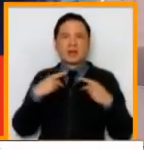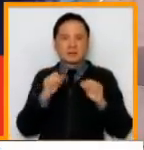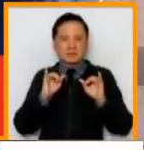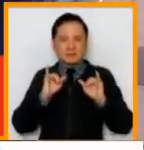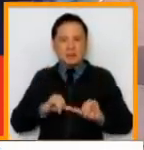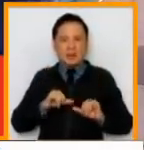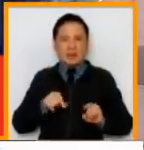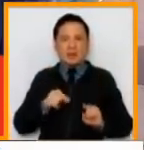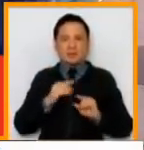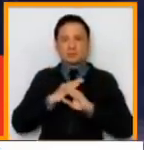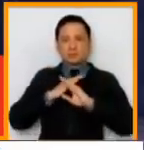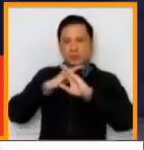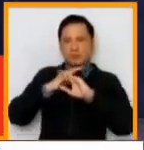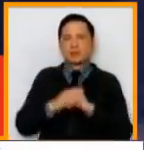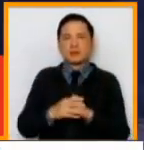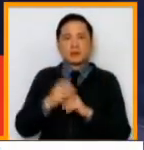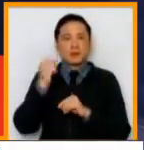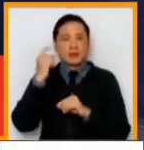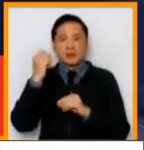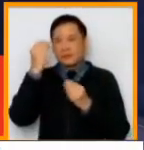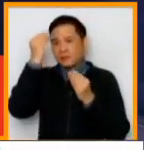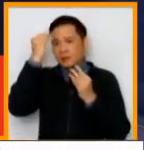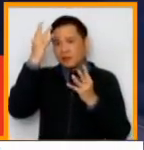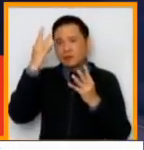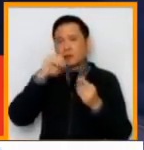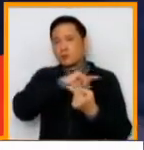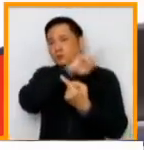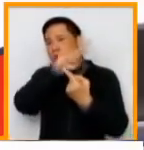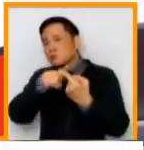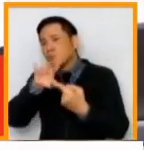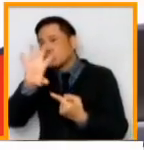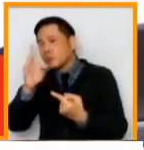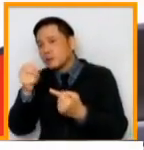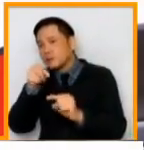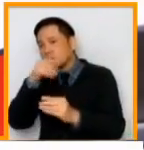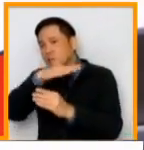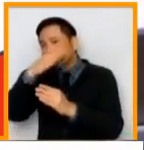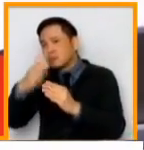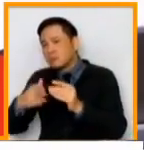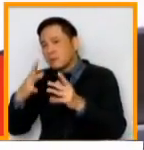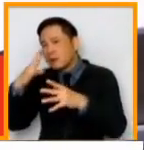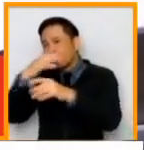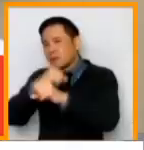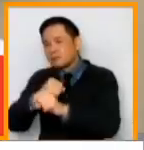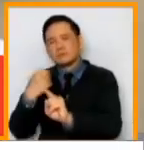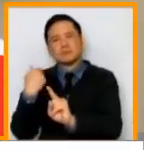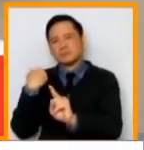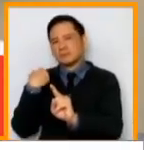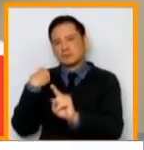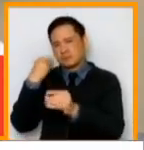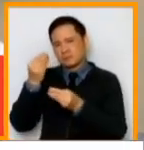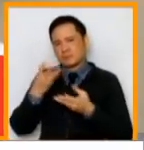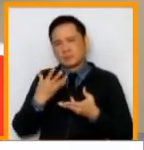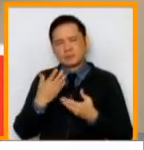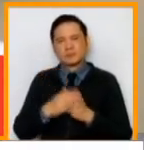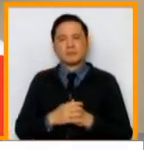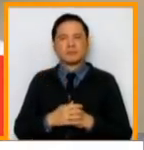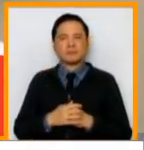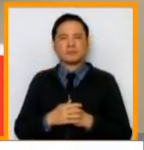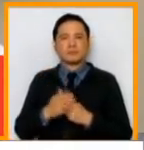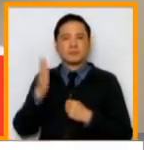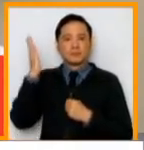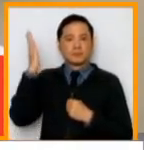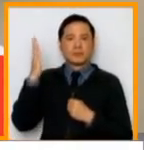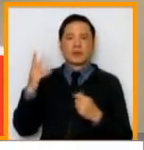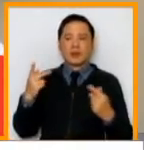datos kung hanggang kailan ang ganitong proteksyon. You still have protection against the severe, although bumaba man yung antibody mo,